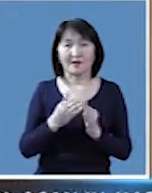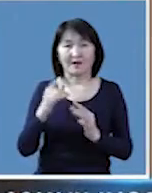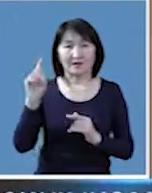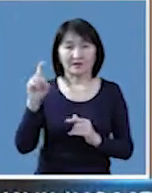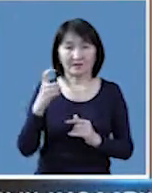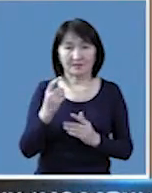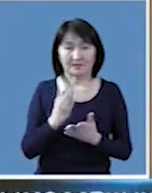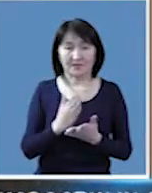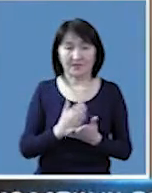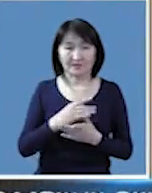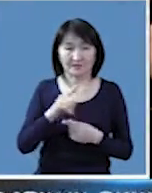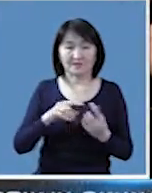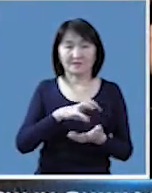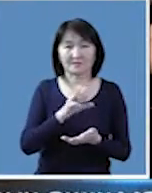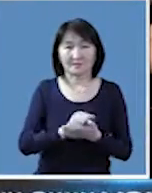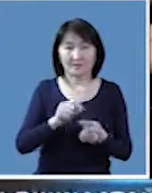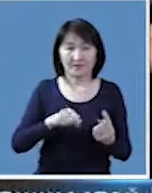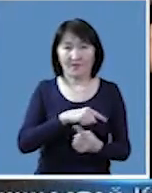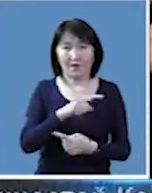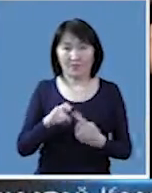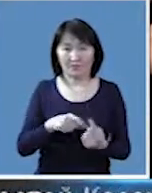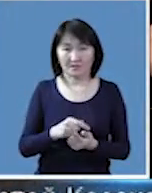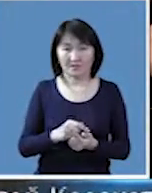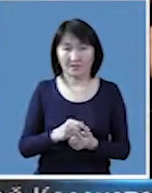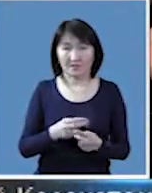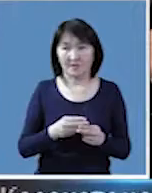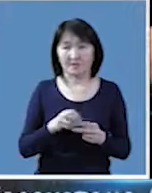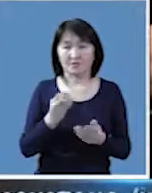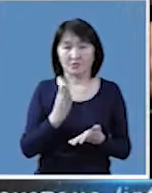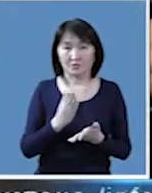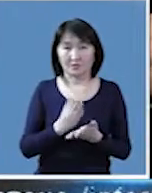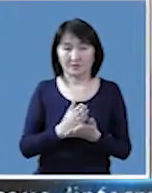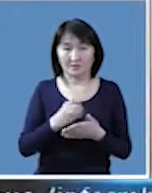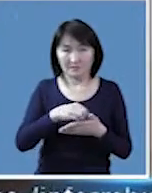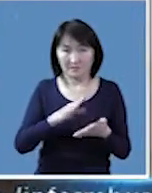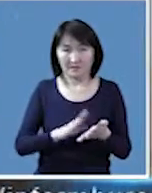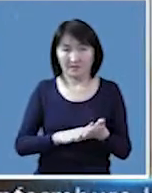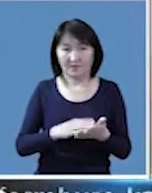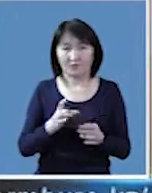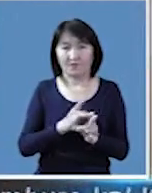бизнеса занимаются производством сельскохозяйственной продукции. Стоит отметить, что благодаря развитию